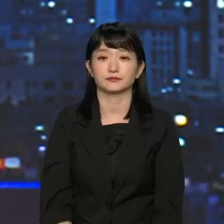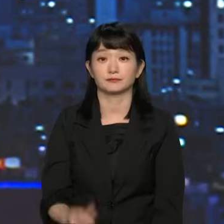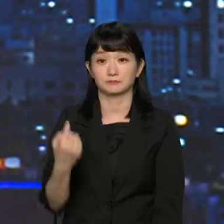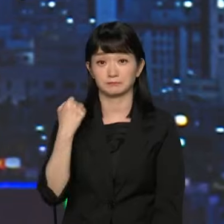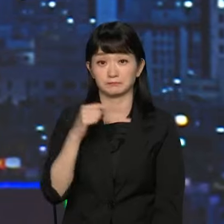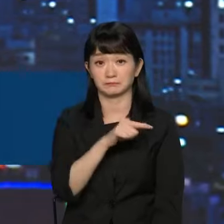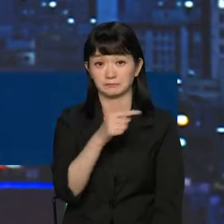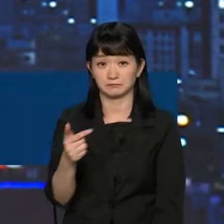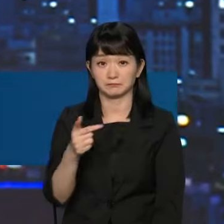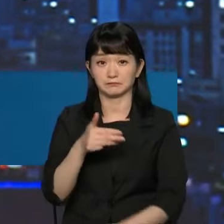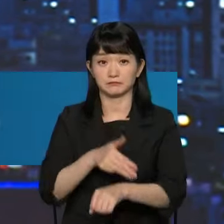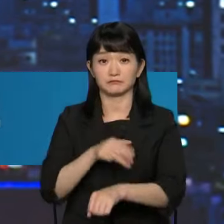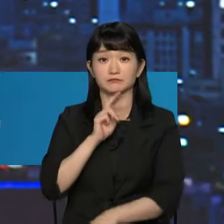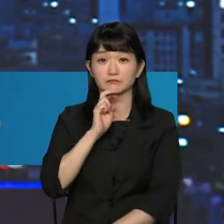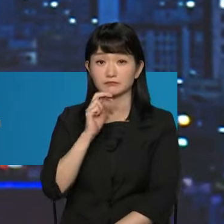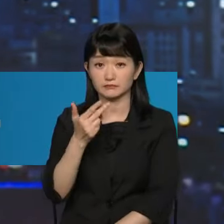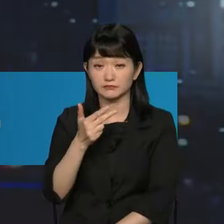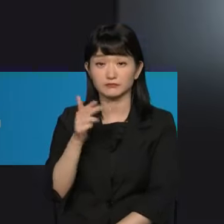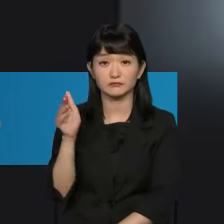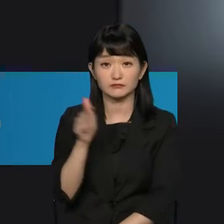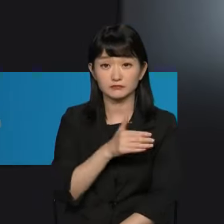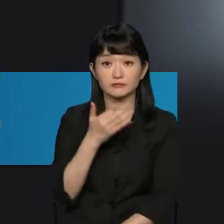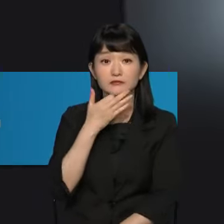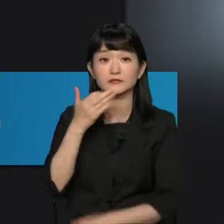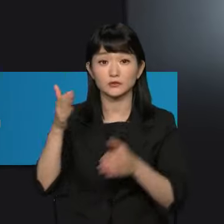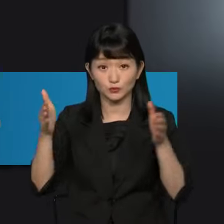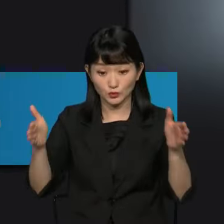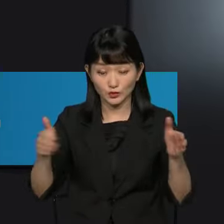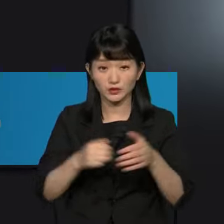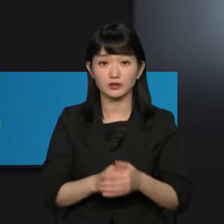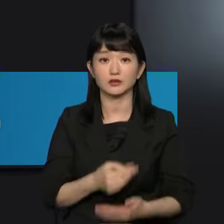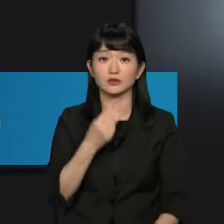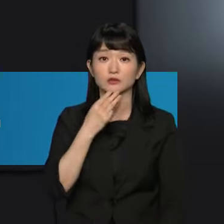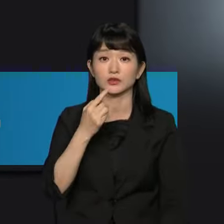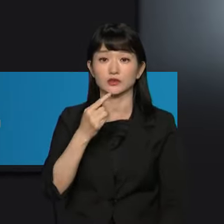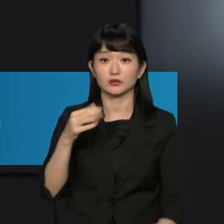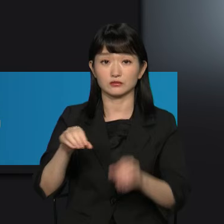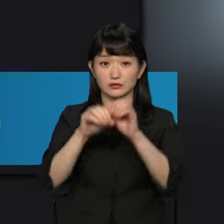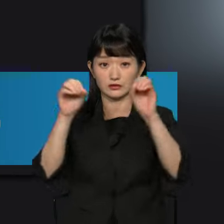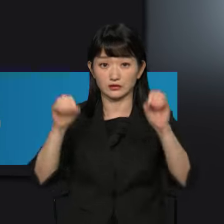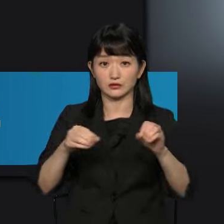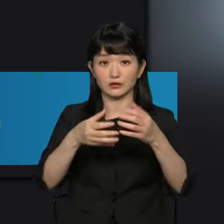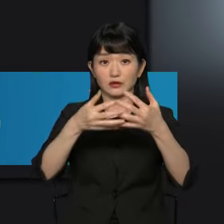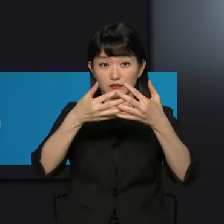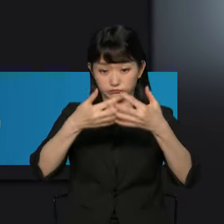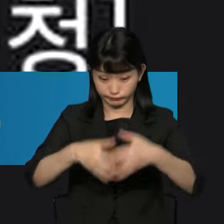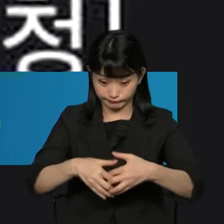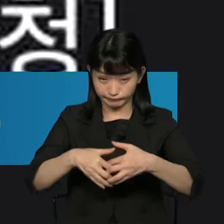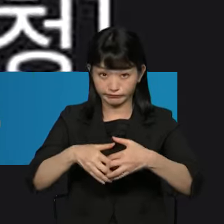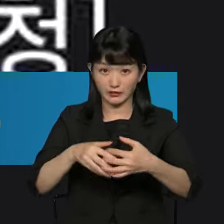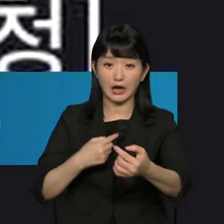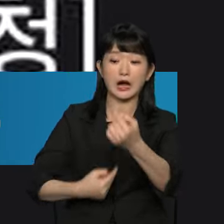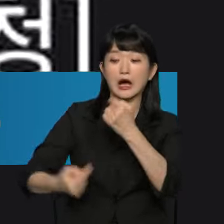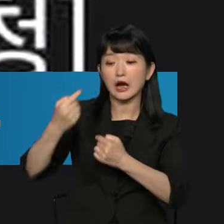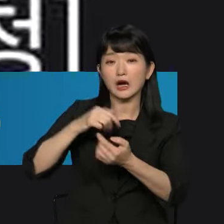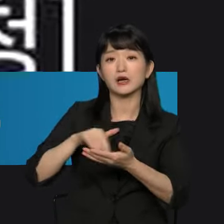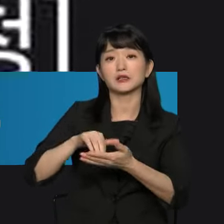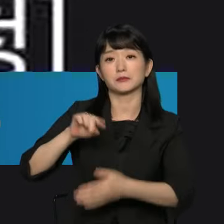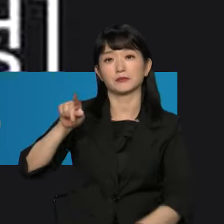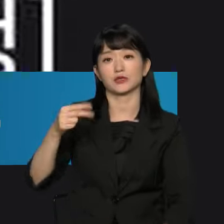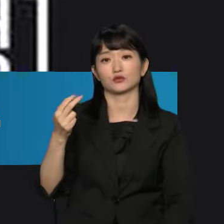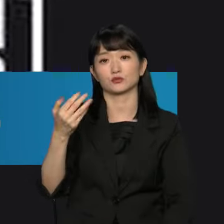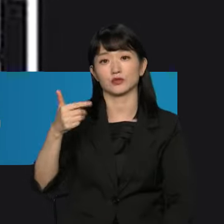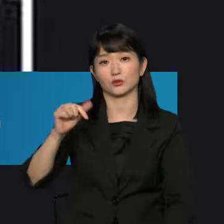가운데 어제 저녁 8시 27분부터 19분 동안 서울 119 시스템에 오류가 나서 신고